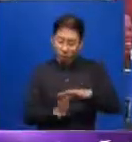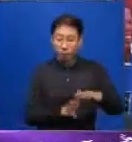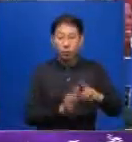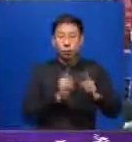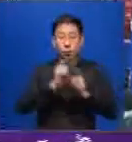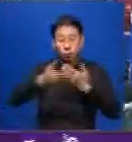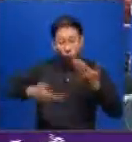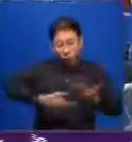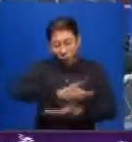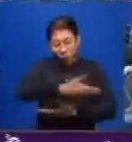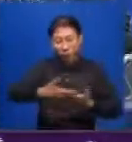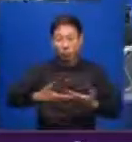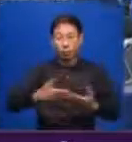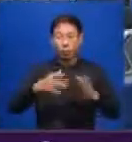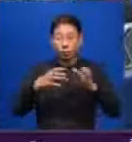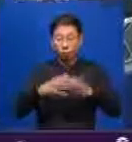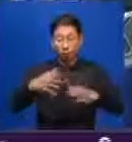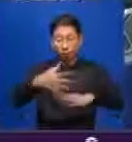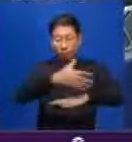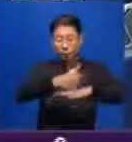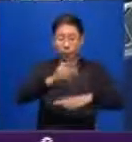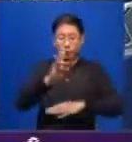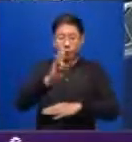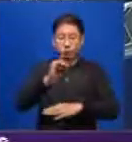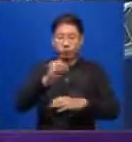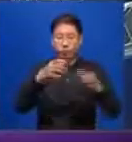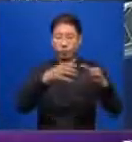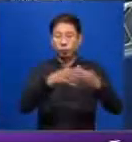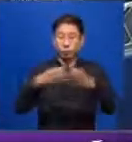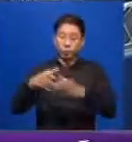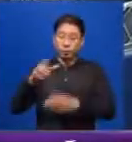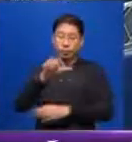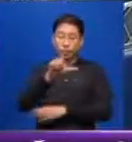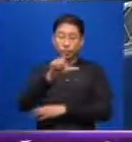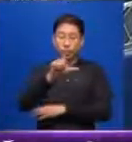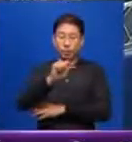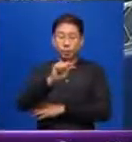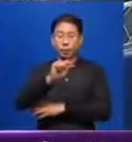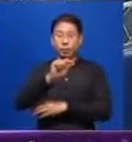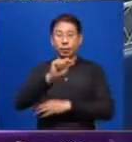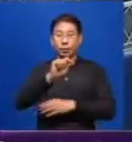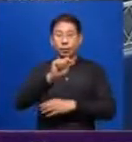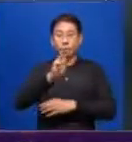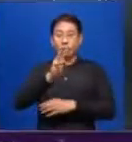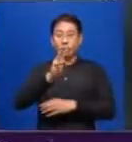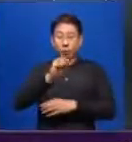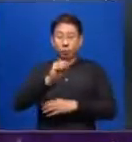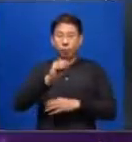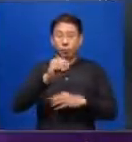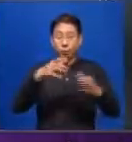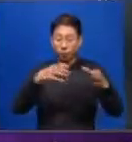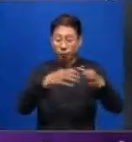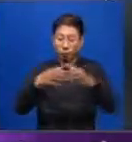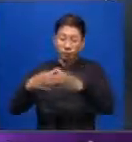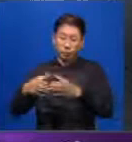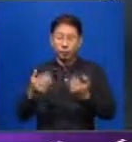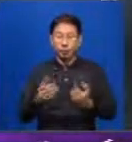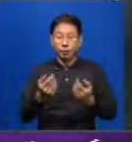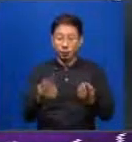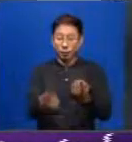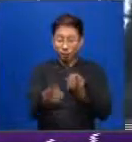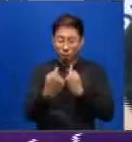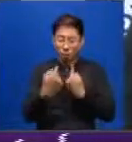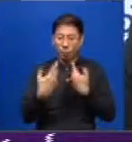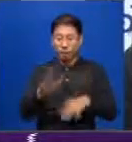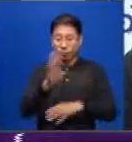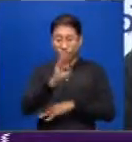ภาคการเมือง 70พักที่จะมีขึ้นในวันที่ 22เมษายนนี้ขณะนี้มีพรรคการเมืองค่ะตอบรับเข้าร่วมแล้ว 40